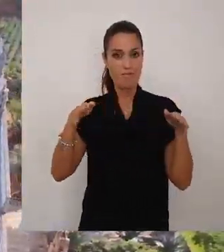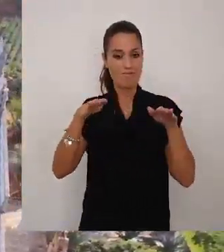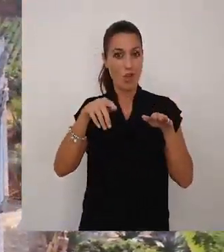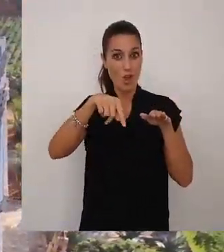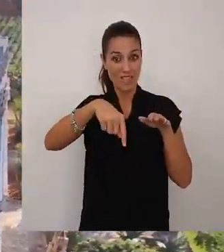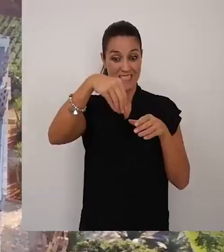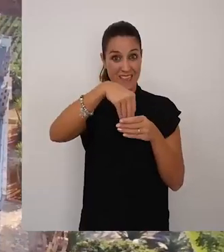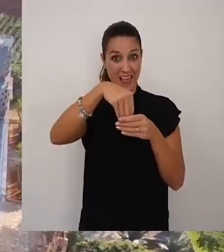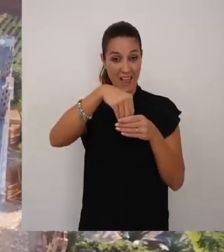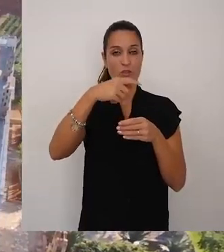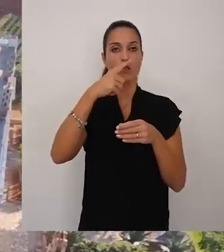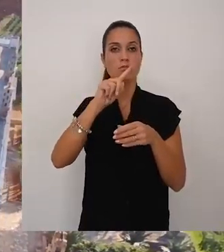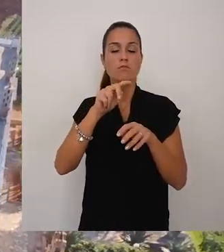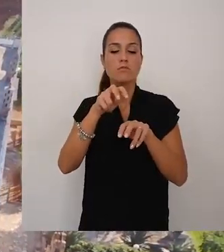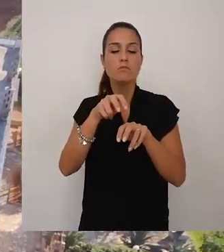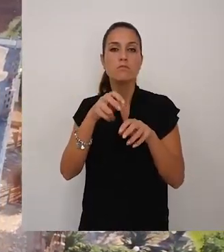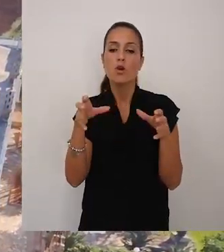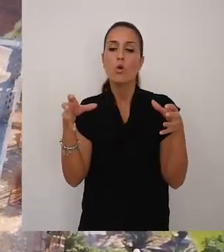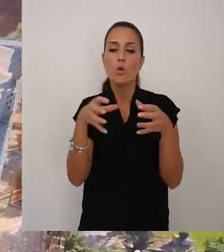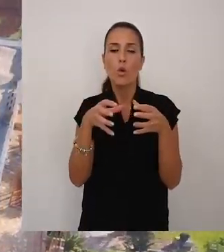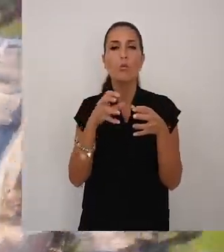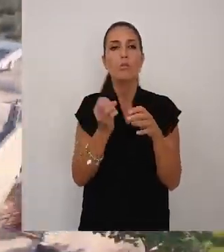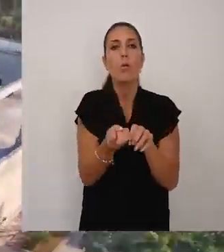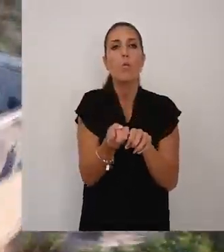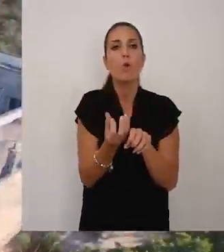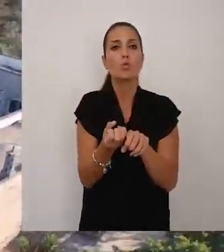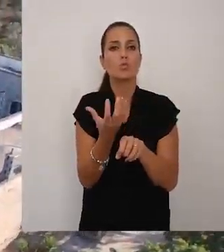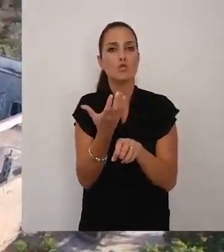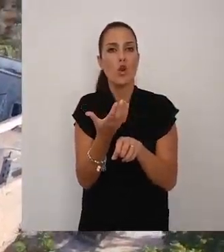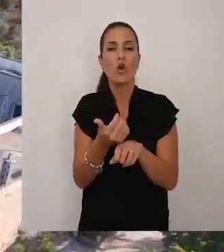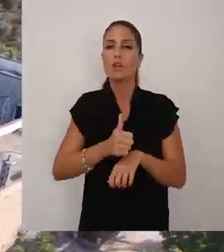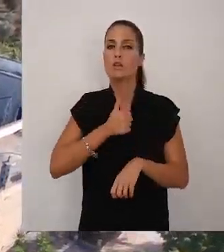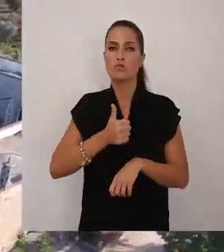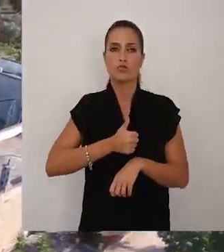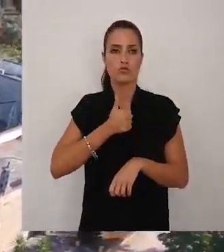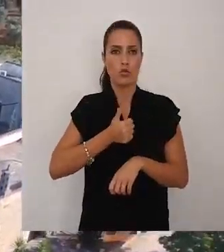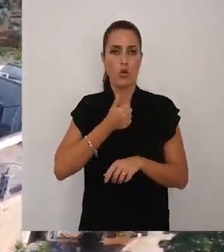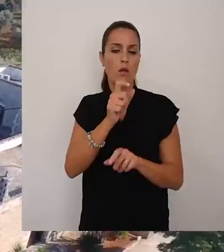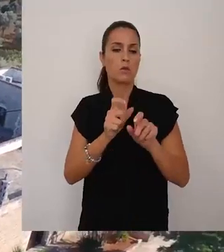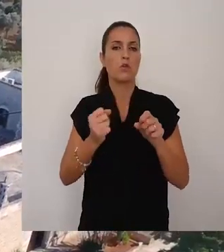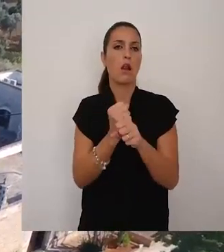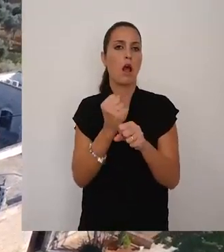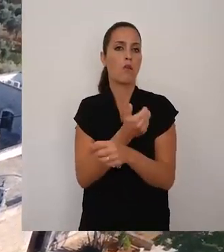che operavano al loro interno, paragonabili a veri e propri nuclei di produzione autosufficienti.